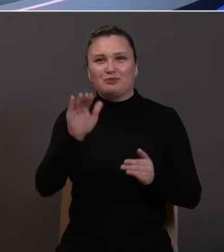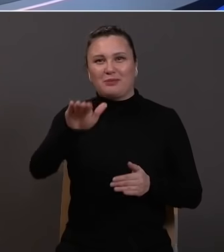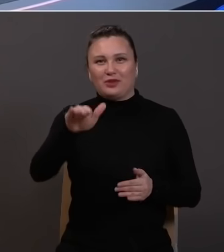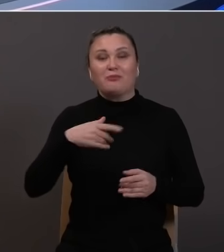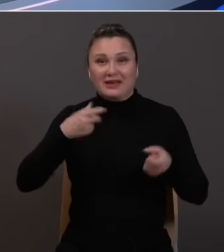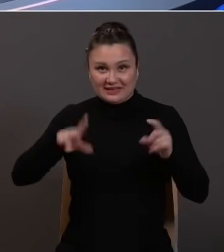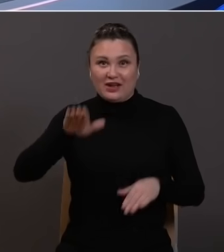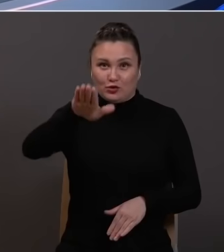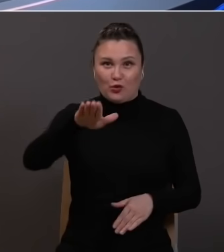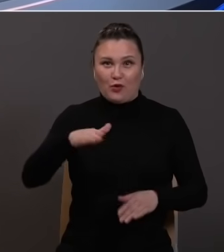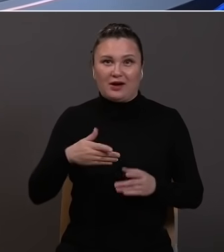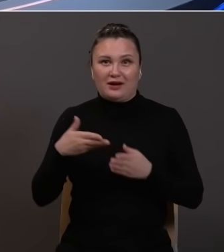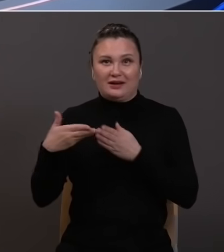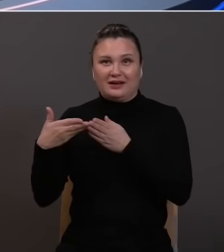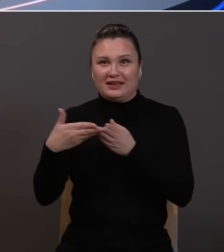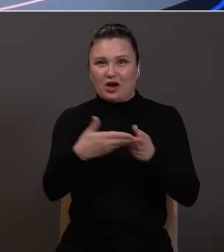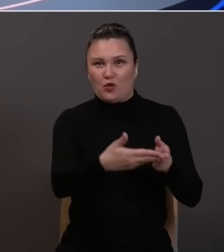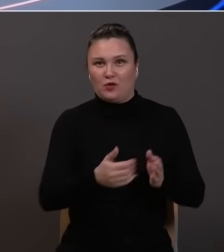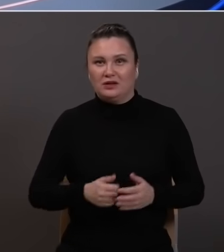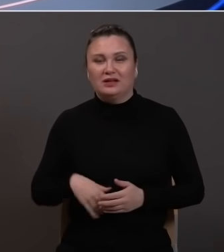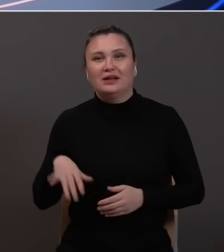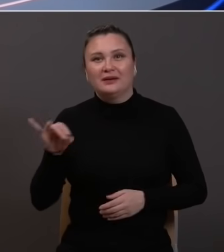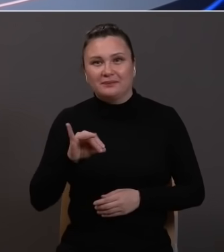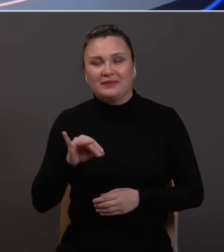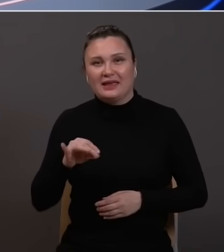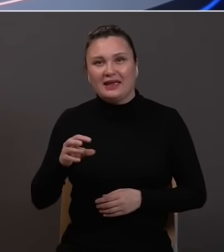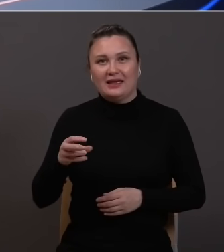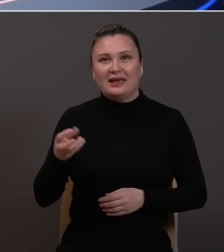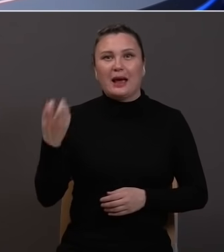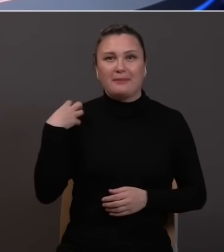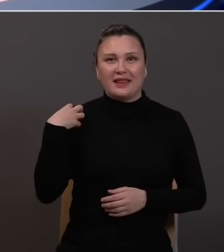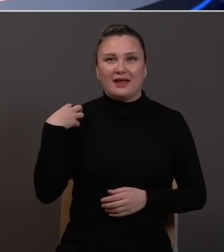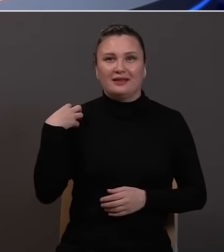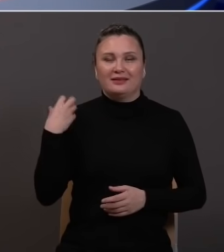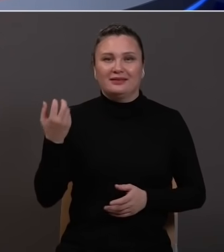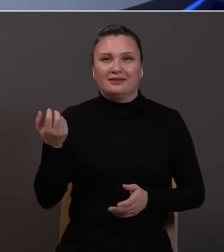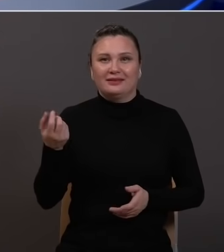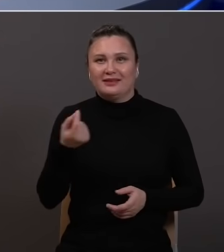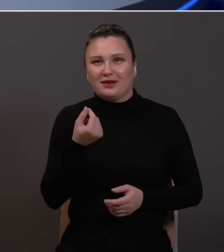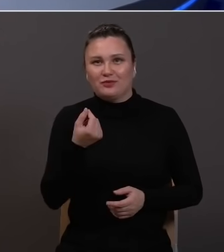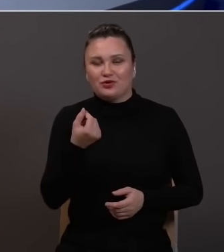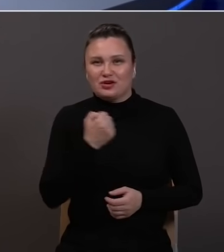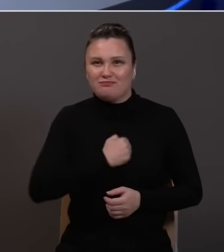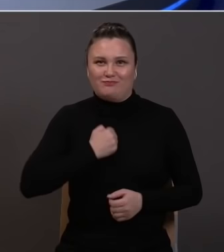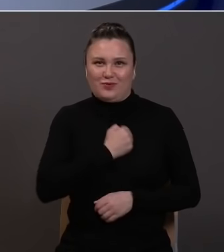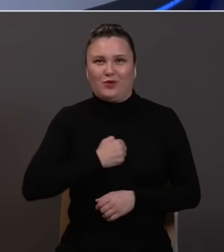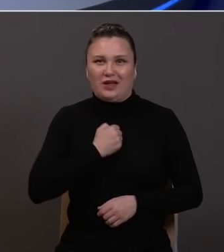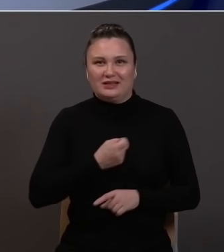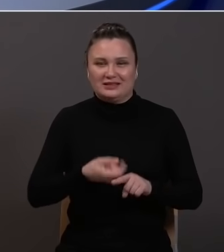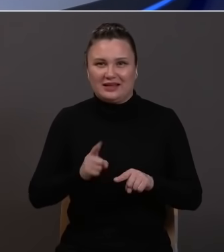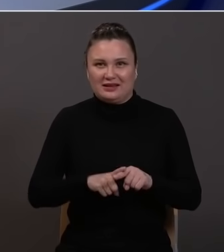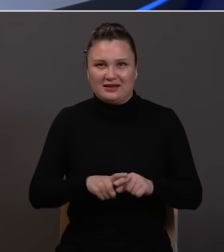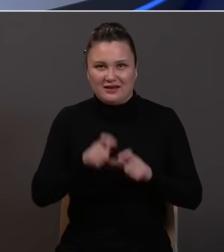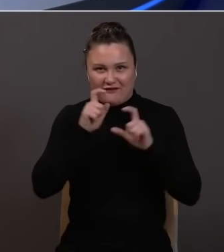Мы действительно трогали проходящий атомный ледокол. И капитан как бы немножко бронился на это вот,